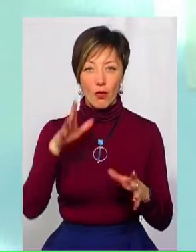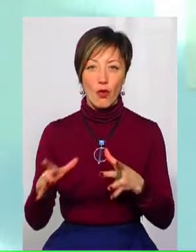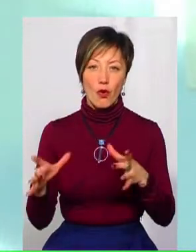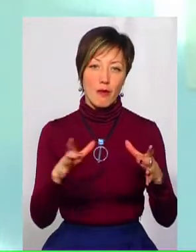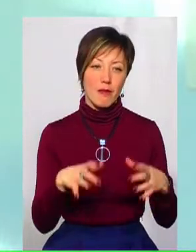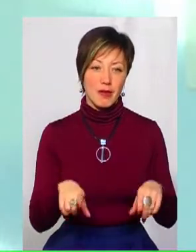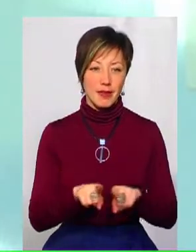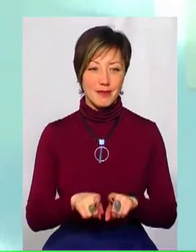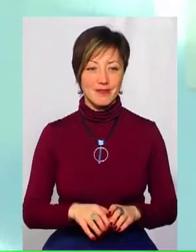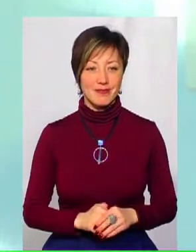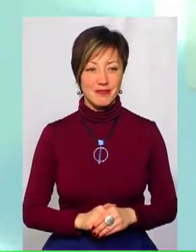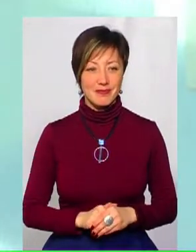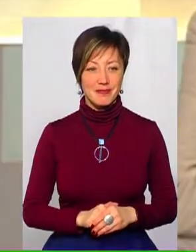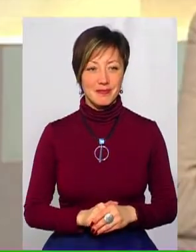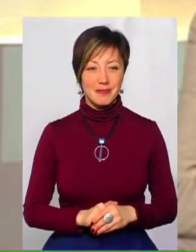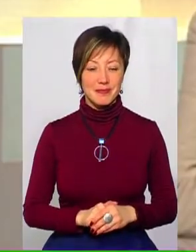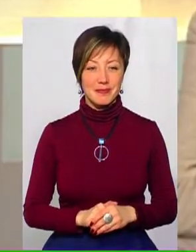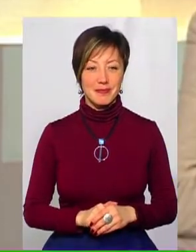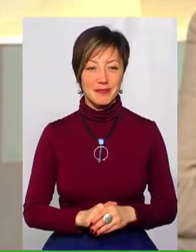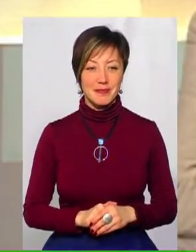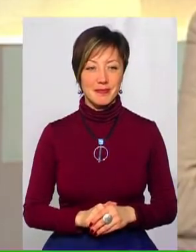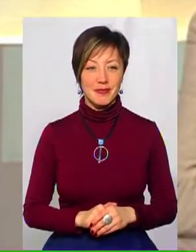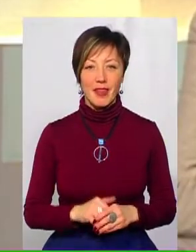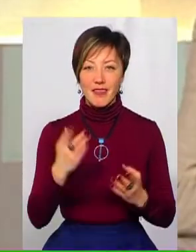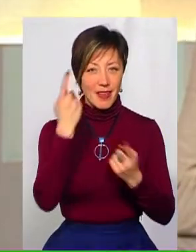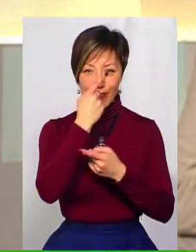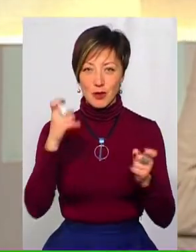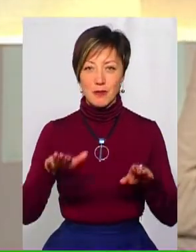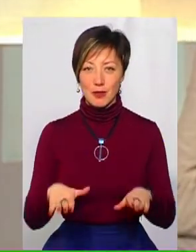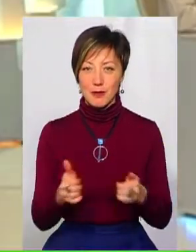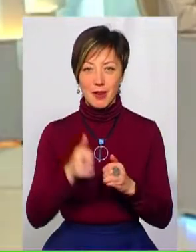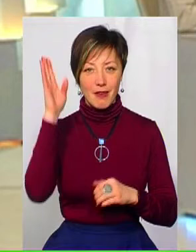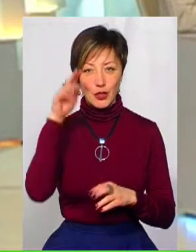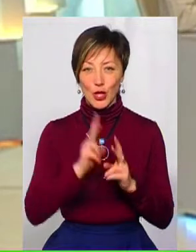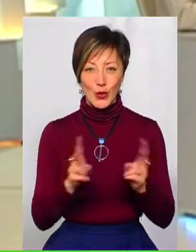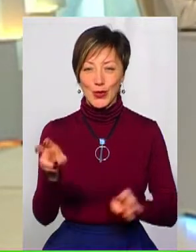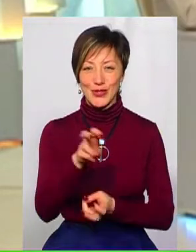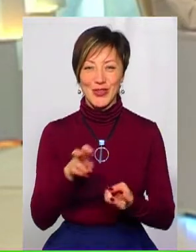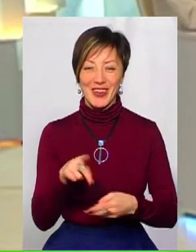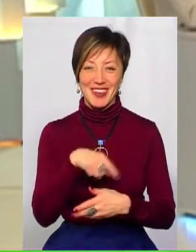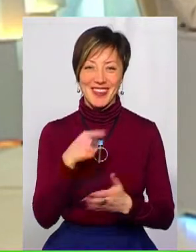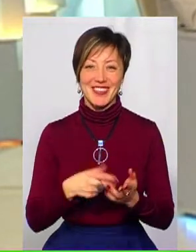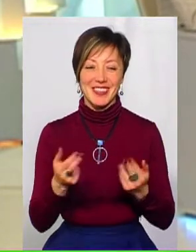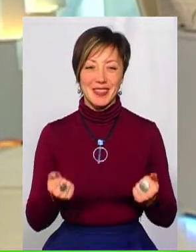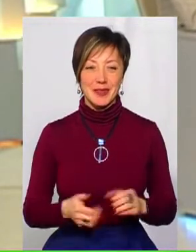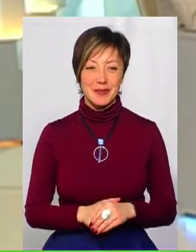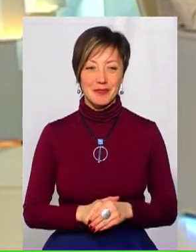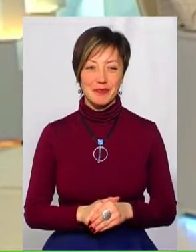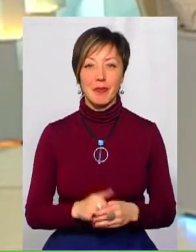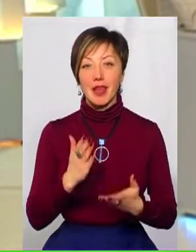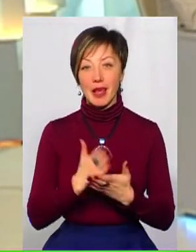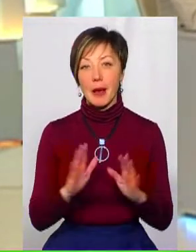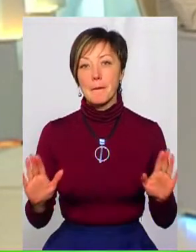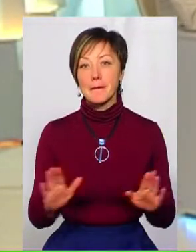мені добре. То, так. Ви спеціально не афішуєте це місце, щоб вас біля води ніхто не шукав. Так? Ну так, у мене навіть є про це пісня, але